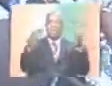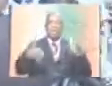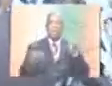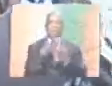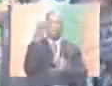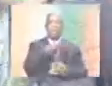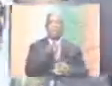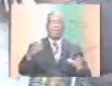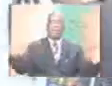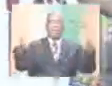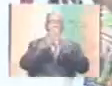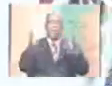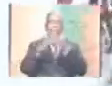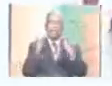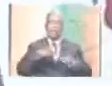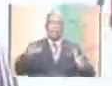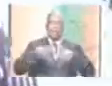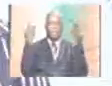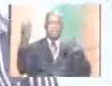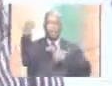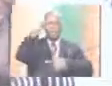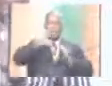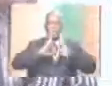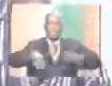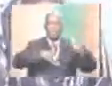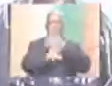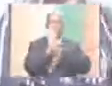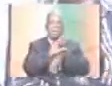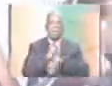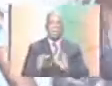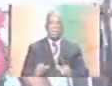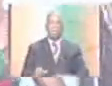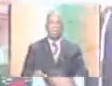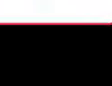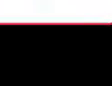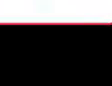dans les jours qui viennent des rencontres de sensibilisation pour la paix en Côte d'Ivoire.